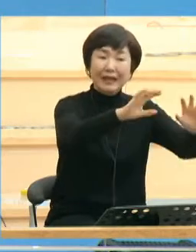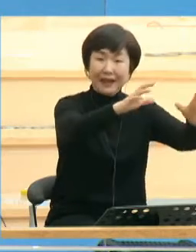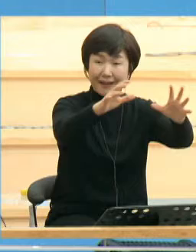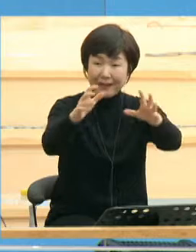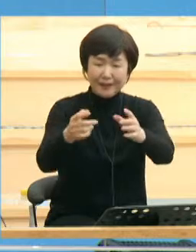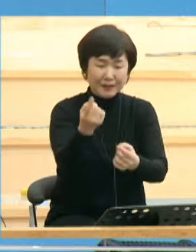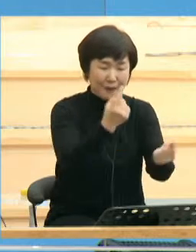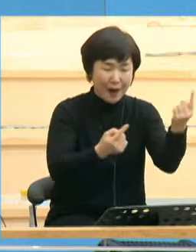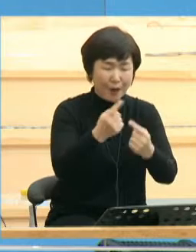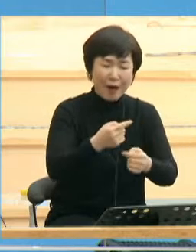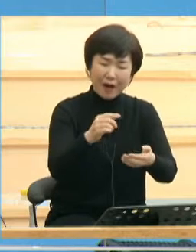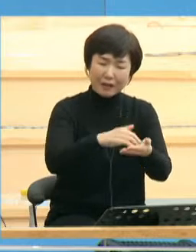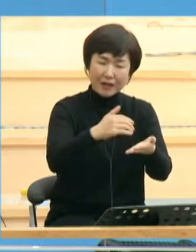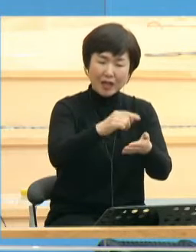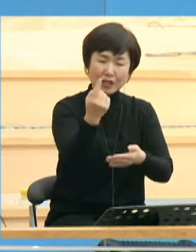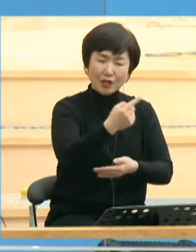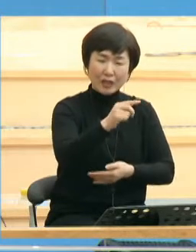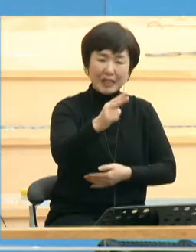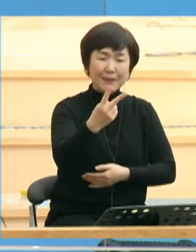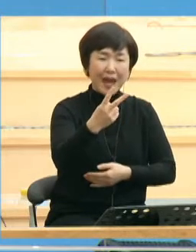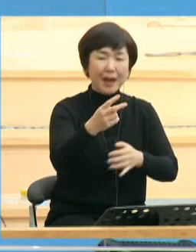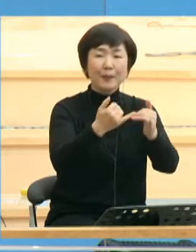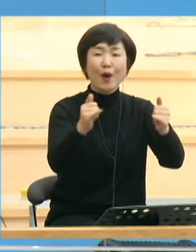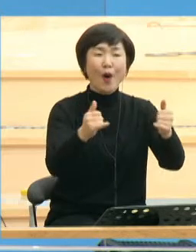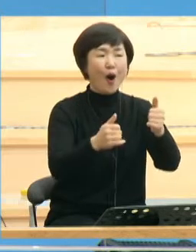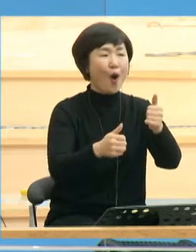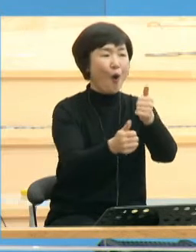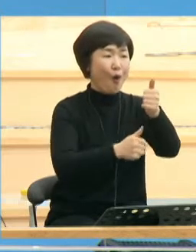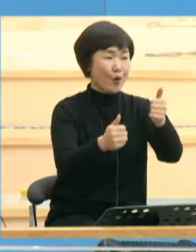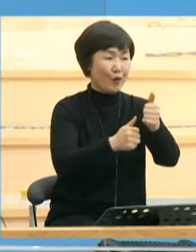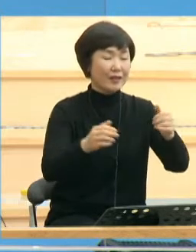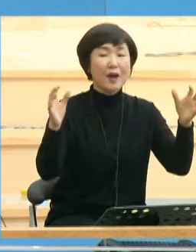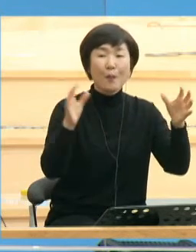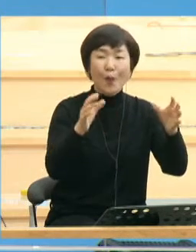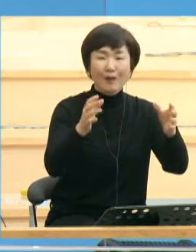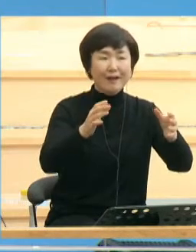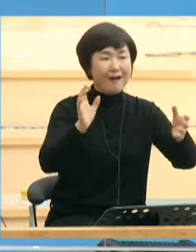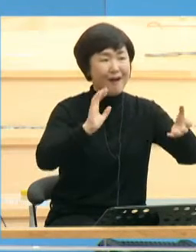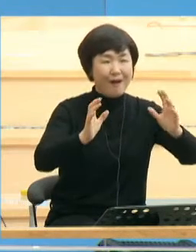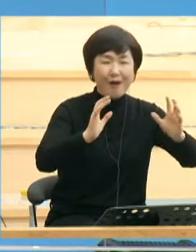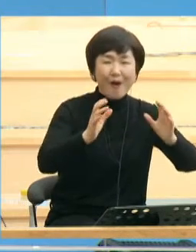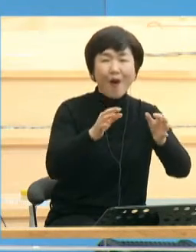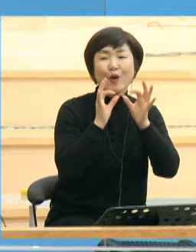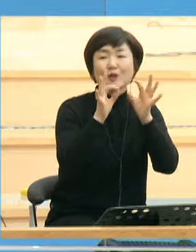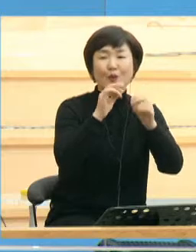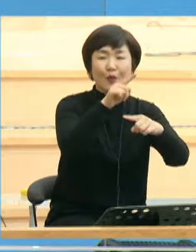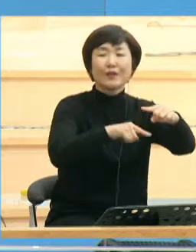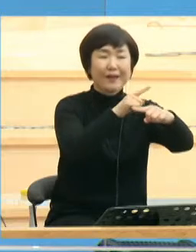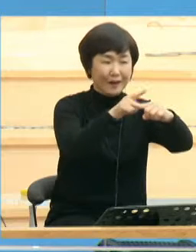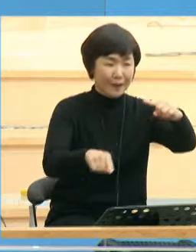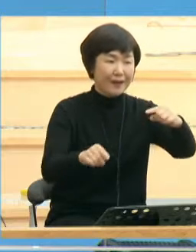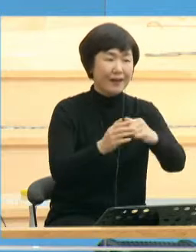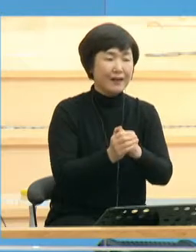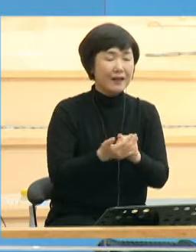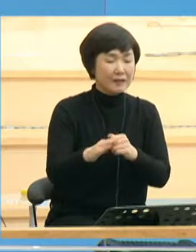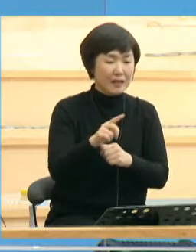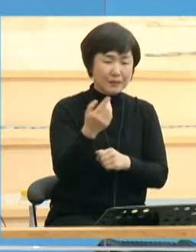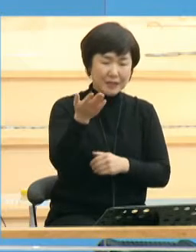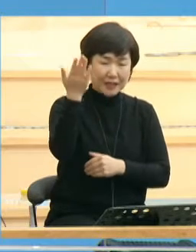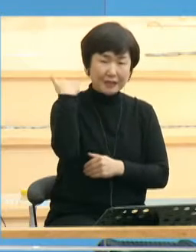1200명의 대의원들이 함께 참여하면서 성황리에 열림 세계선교 되었어요 그렇습니다 많은 그 당시에